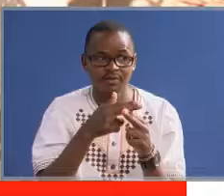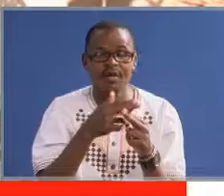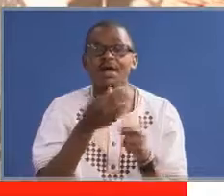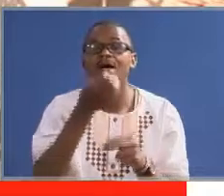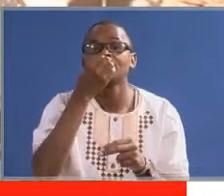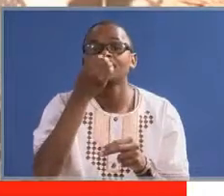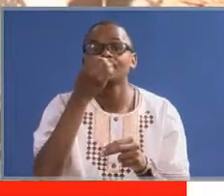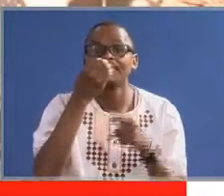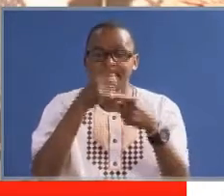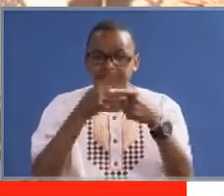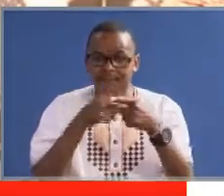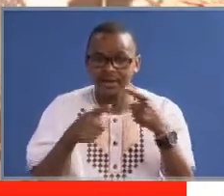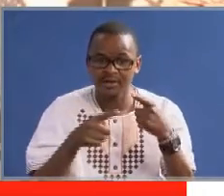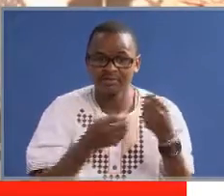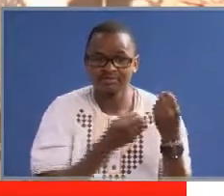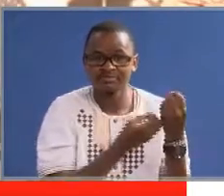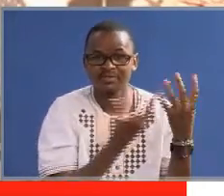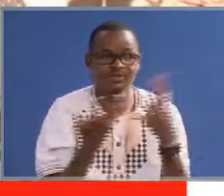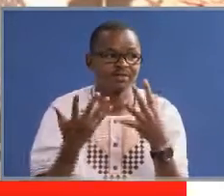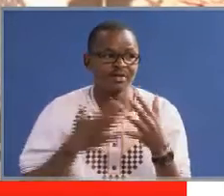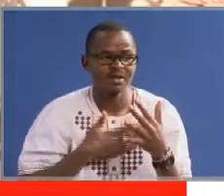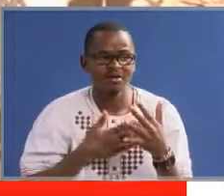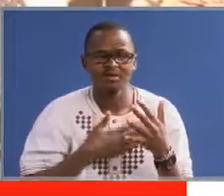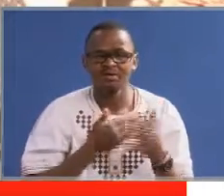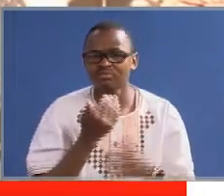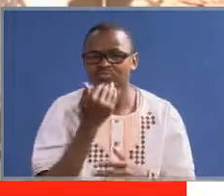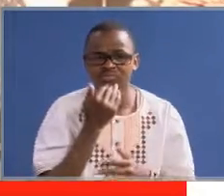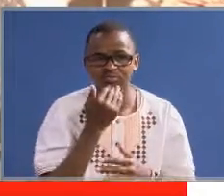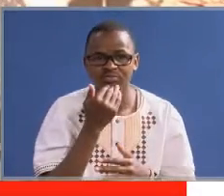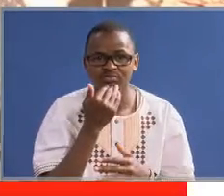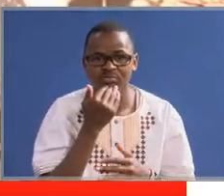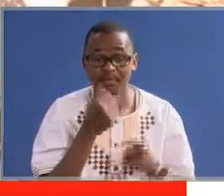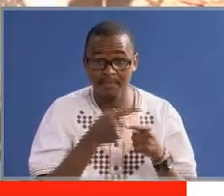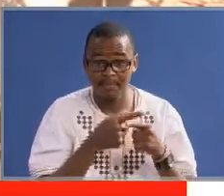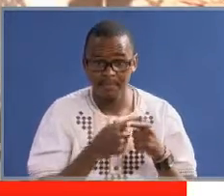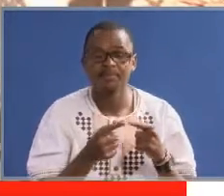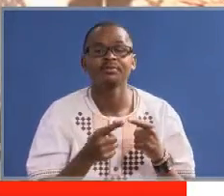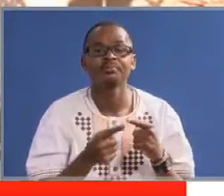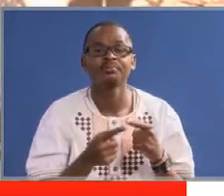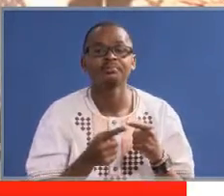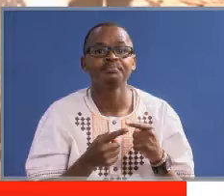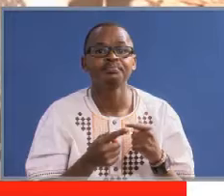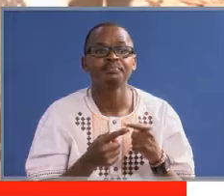nakula kwa kibukusu yetu. Lakini